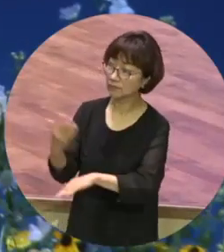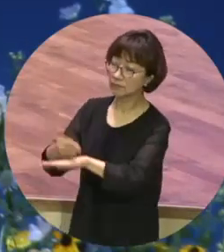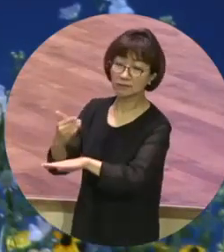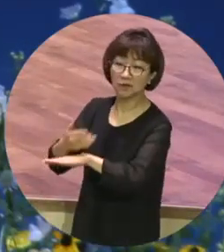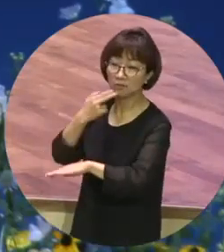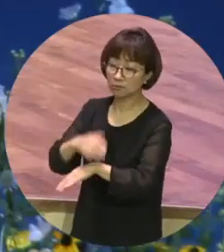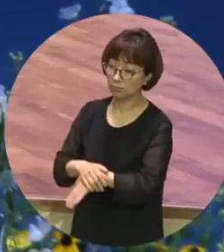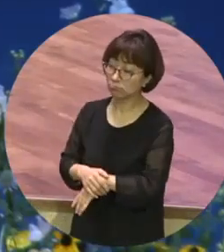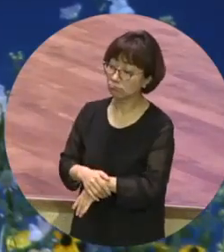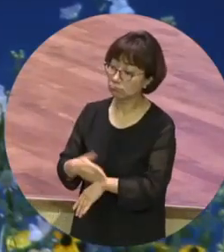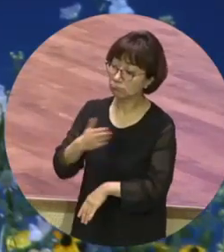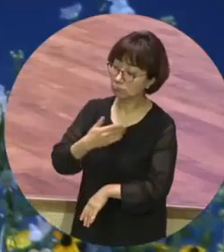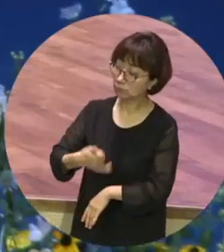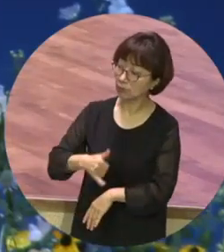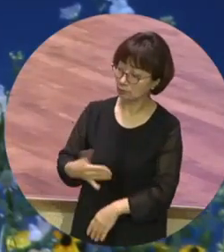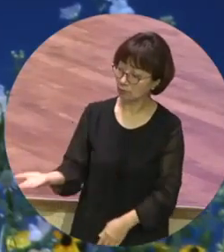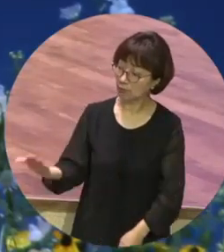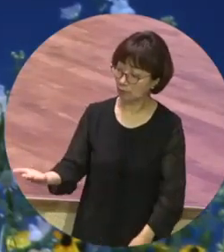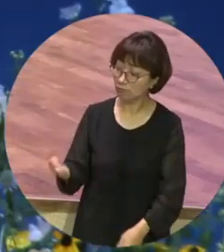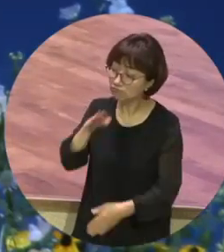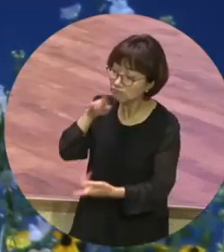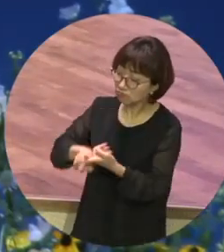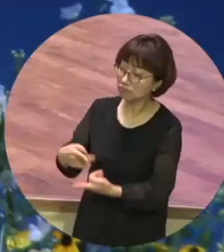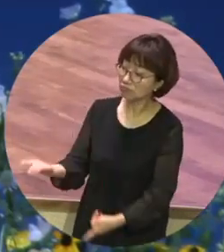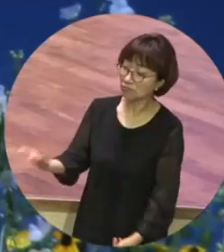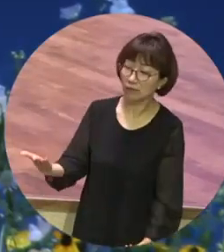줄 몰라요. 당연한 줄 알지.